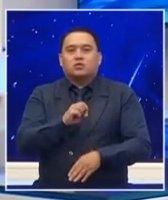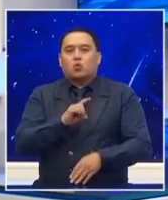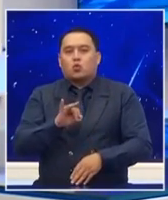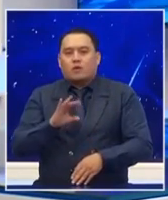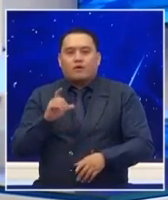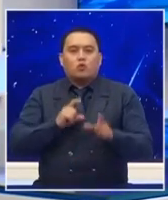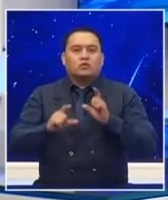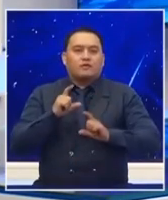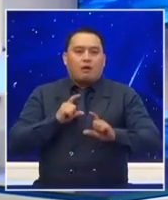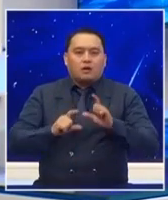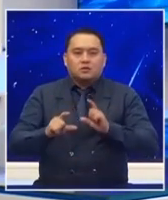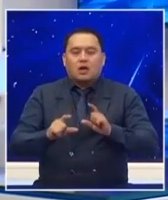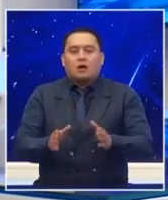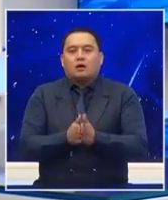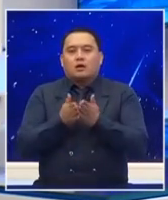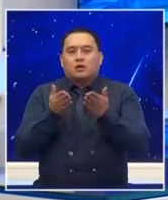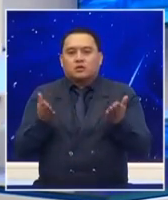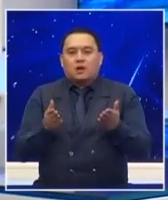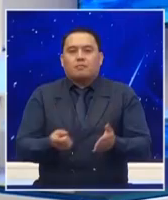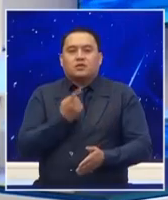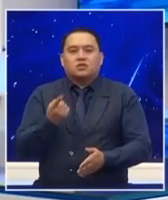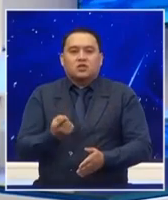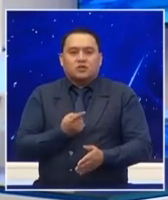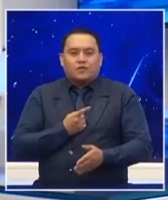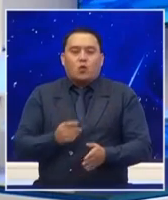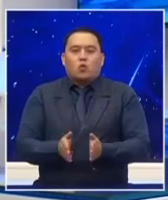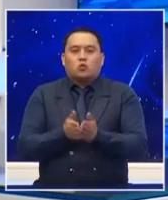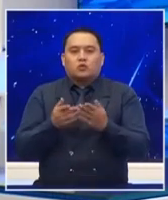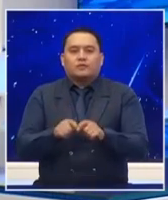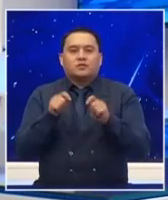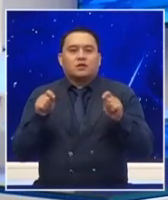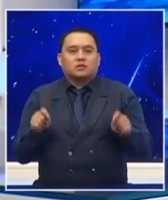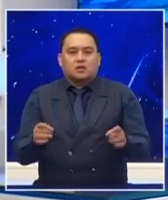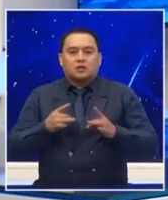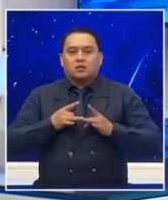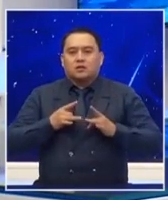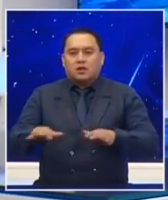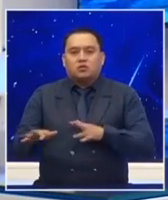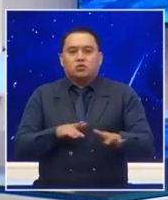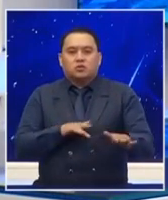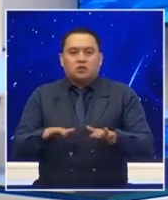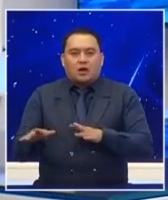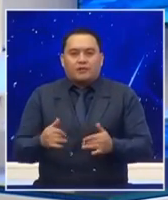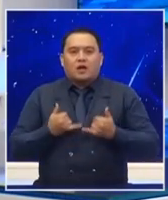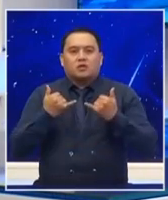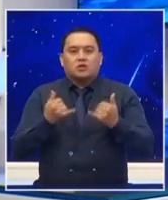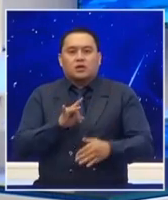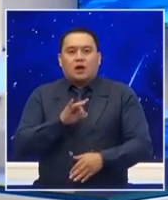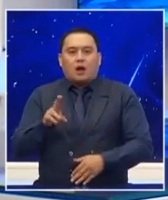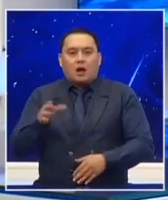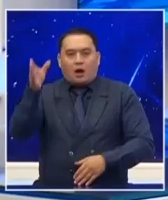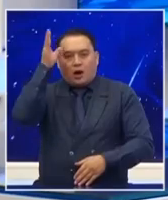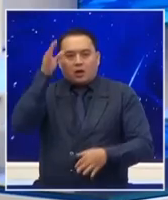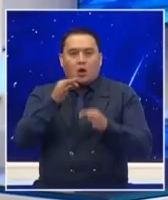Жетісу университетінде Ильяс Қара сөз шебері атты оқу құралының тұсауы кесілді. Салтанатты шара Жансүгіров тағылымы атты республикалық